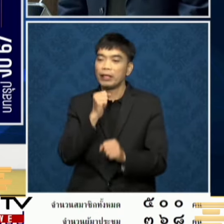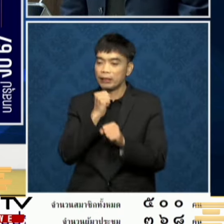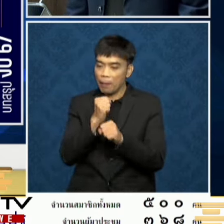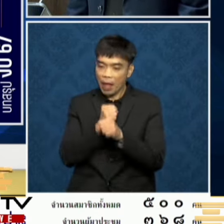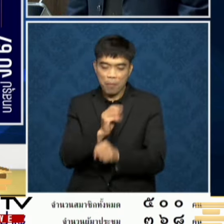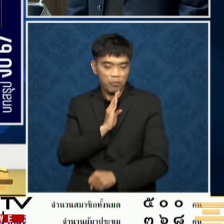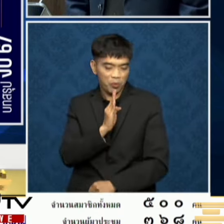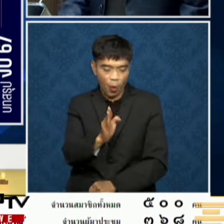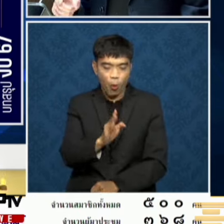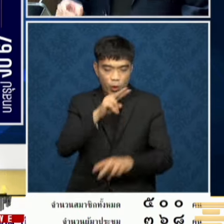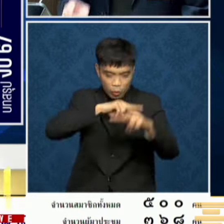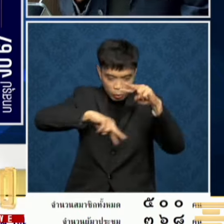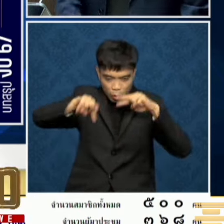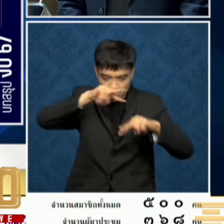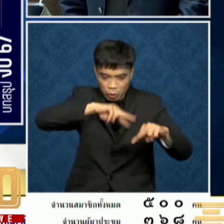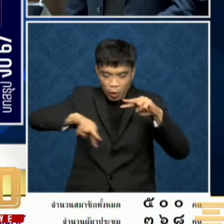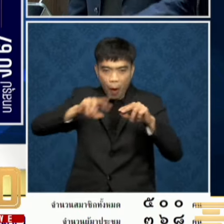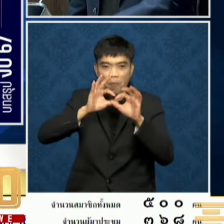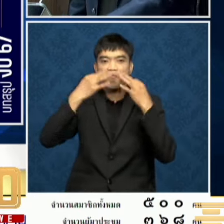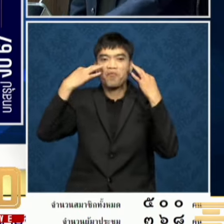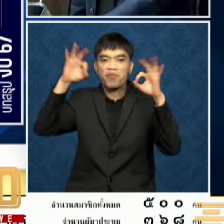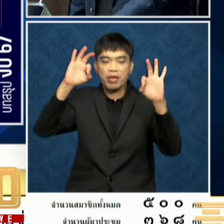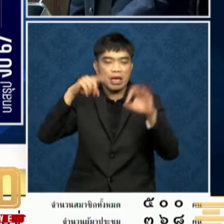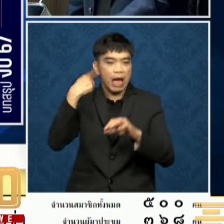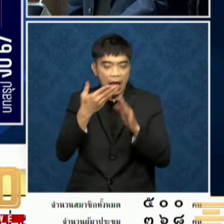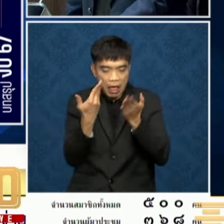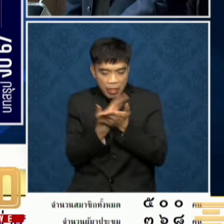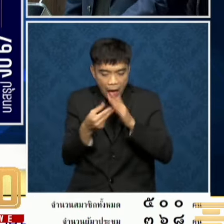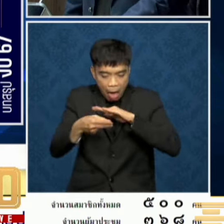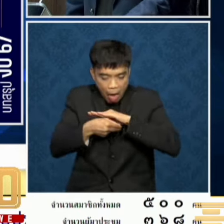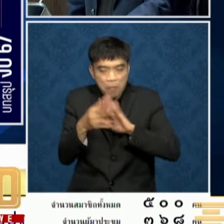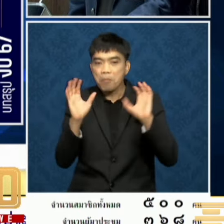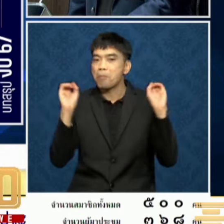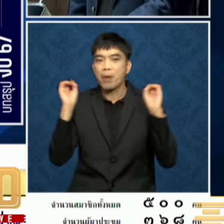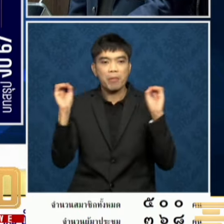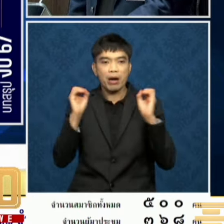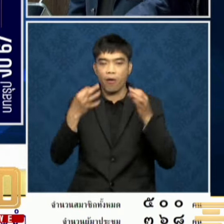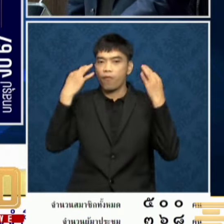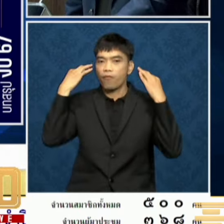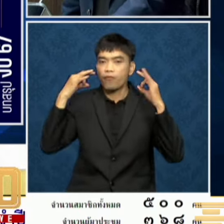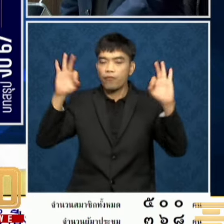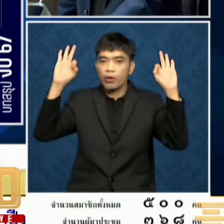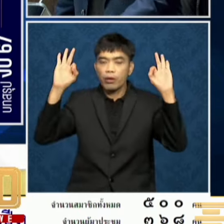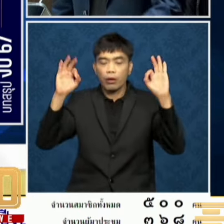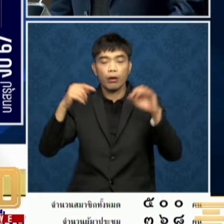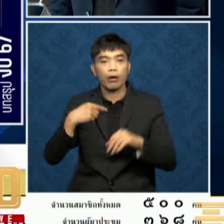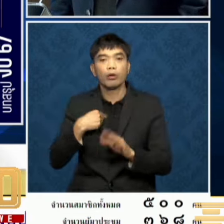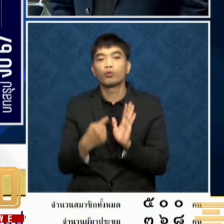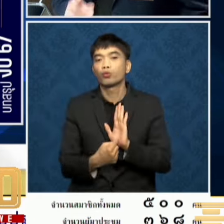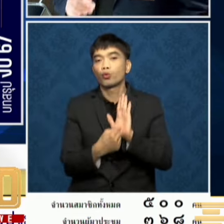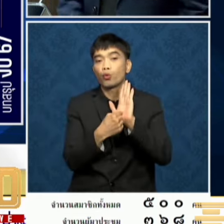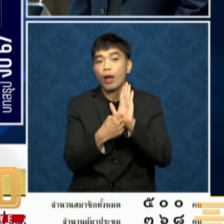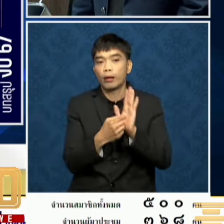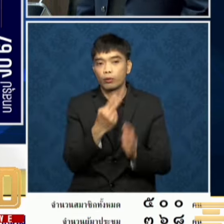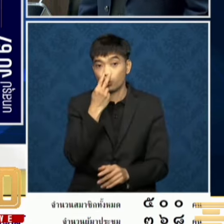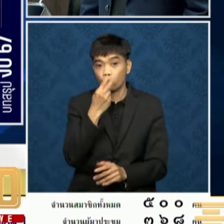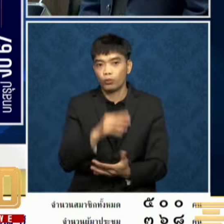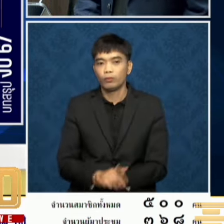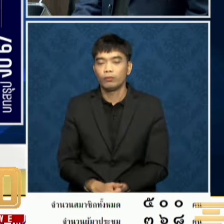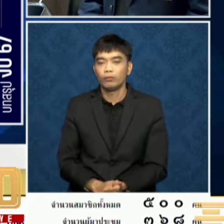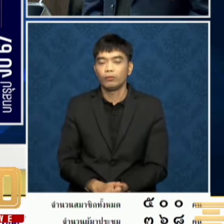อิสระทีนี้เราลองมาดูข่าวที่หน่วยงานไม่ประสงค์เผยแพร่สัก2ตัวอย่างพอครับสไลด์ถัด